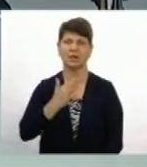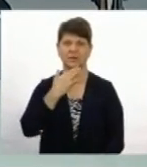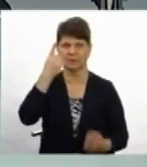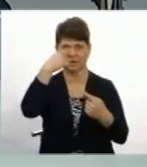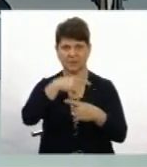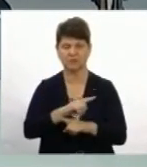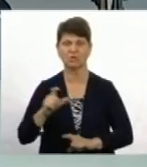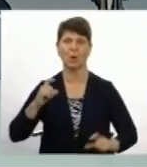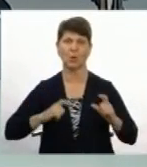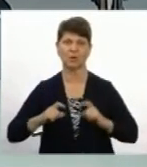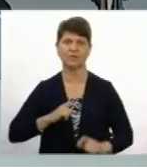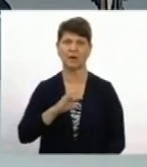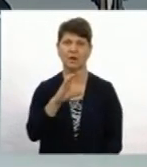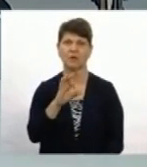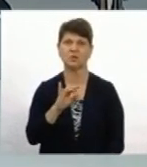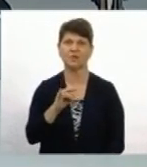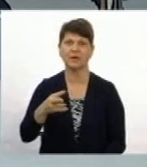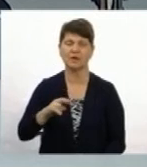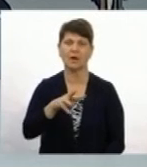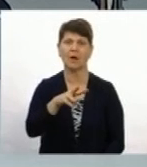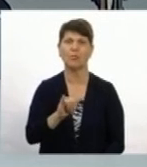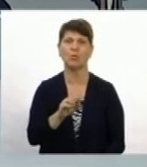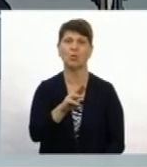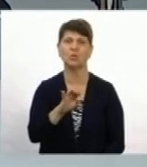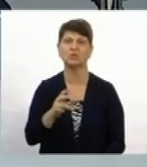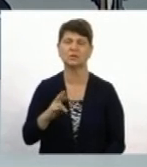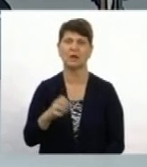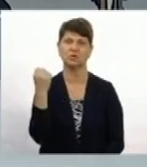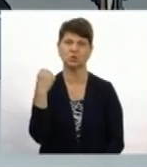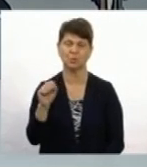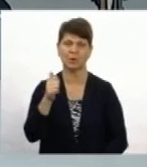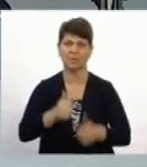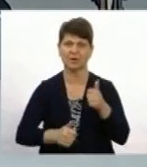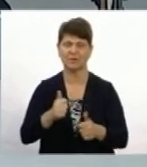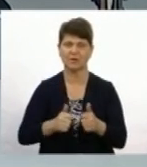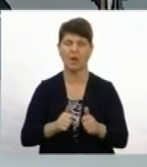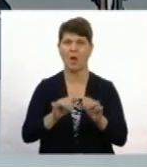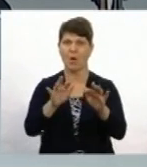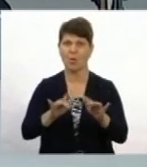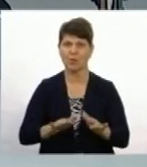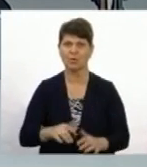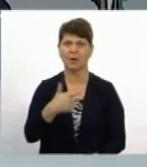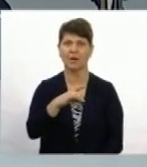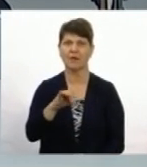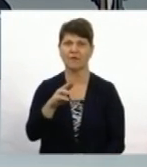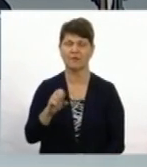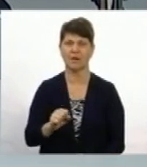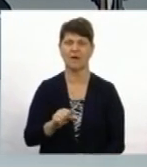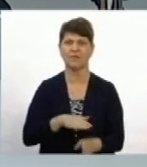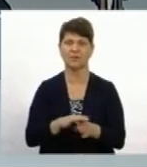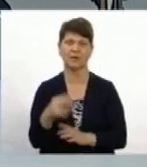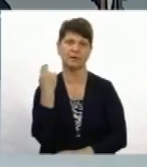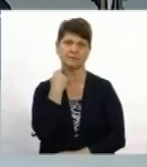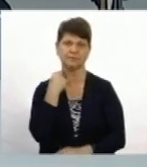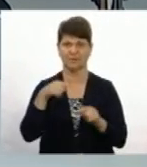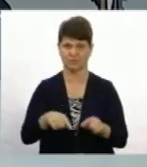технічного університету Софія Мишенська здобула перемогу у конкурсі комп'ютерної графіки, який відбувався у Великобританії взимку